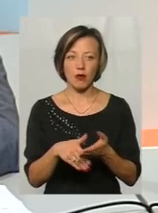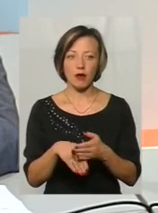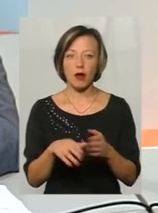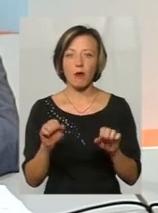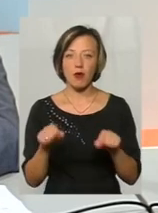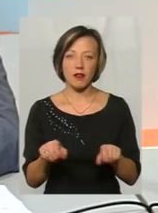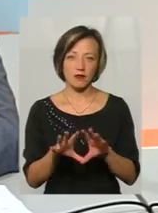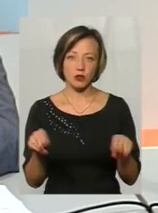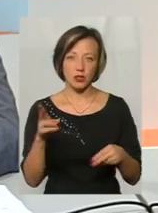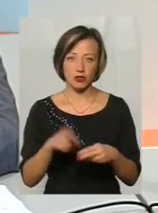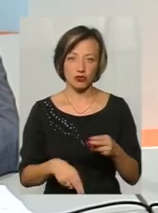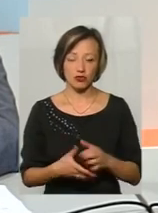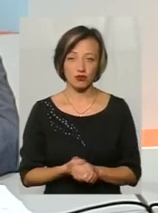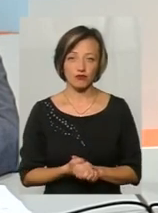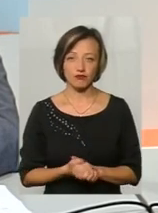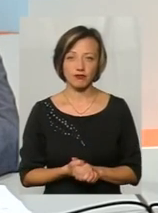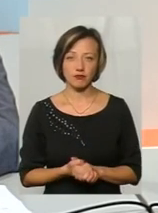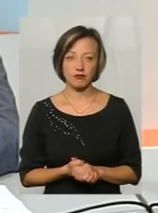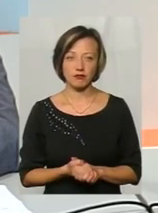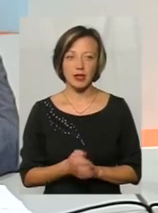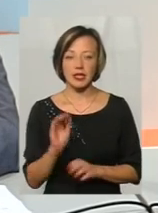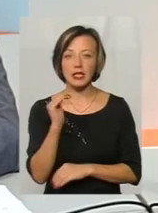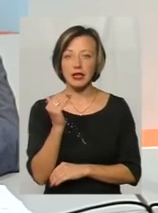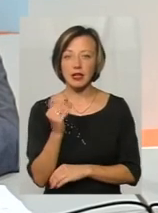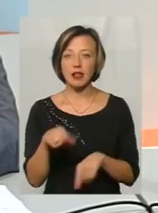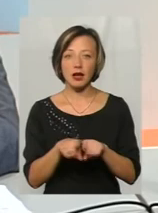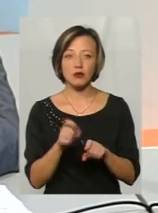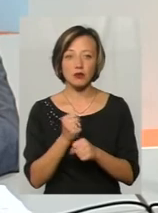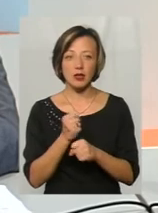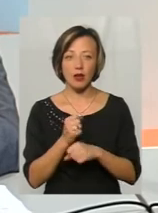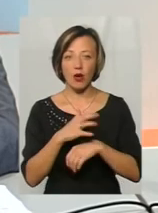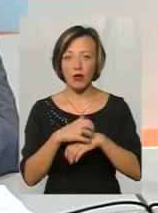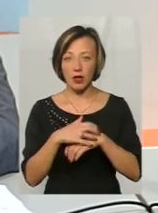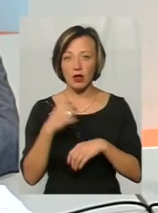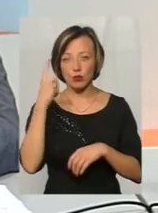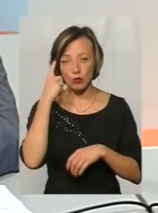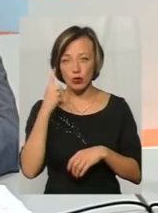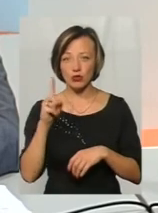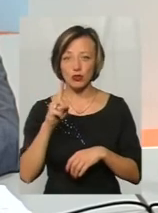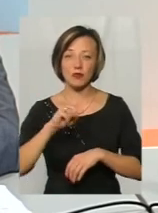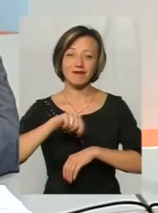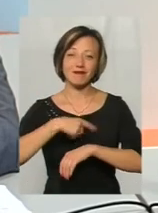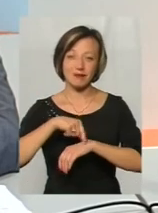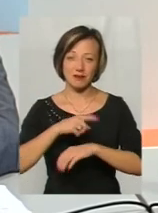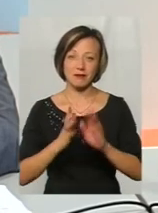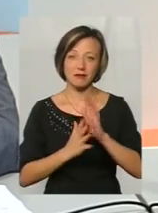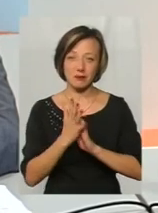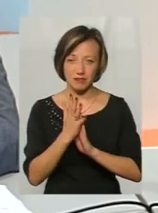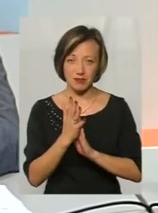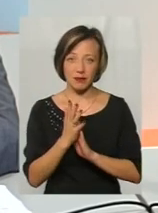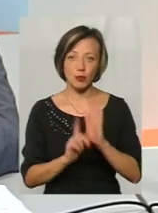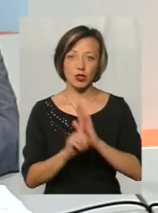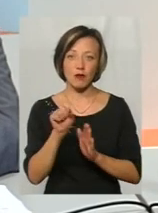і на цьому воно все закінчилось. Розумієте? Дитина, яка таке зробить котеняткові, я думаю, що коли вона виросте, вона